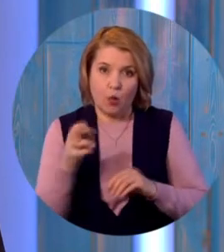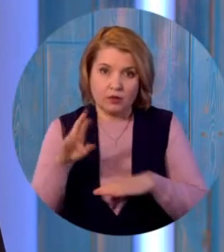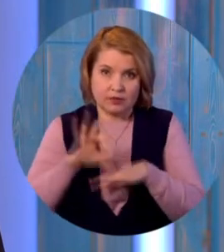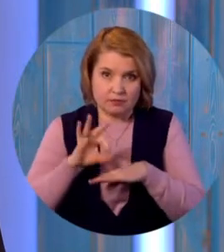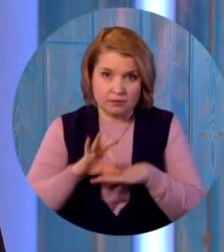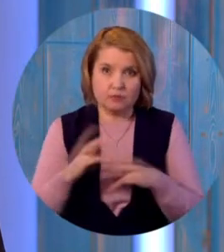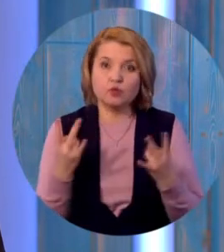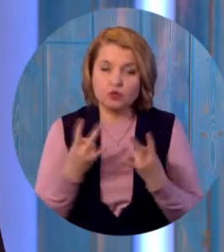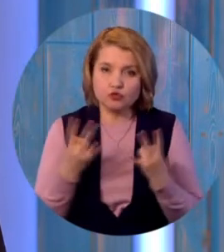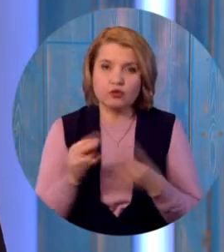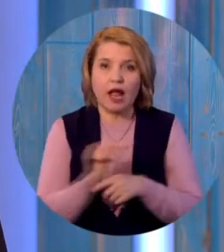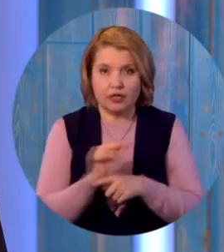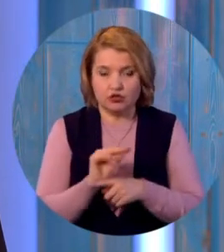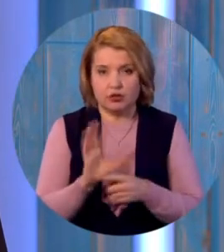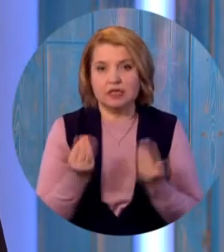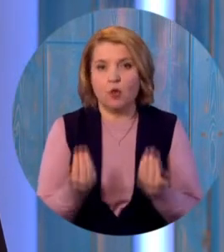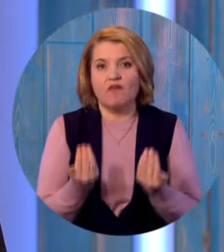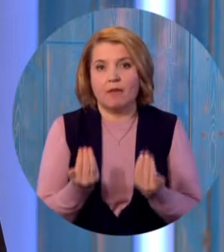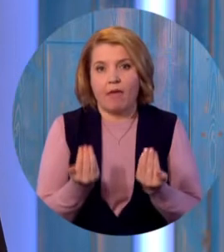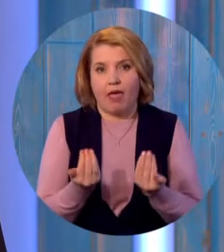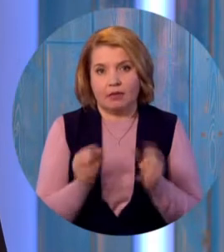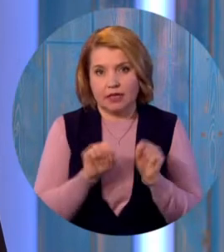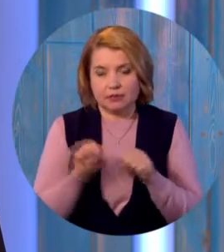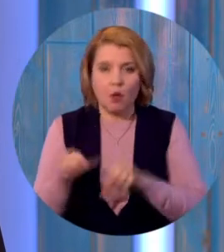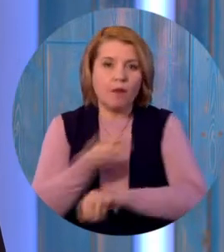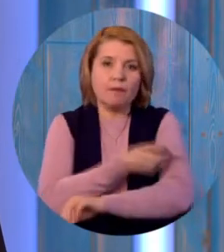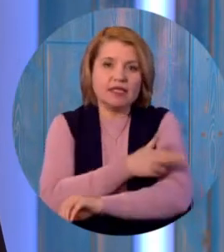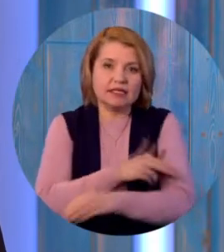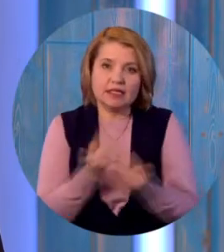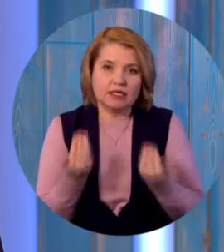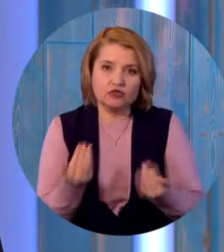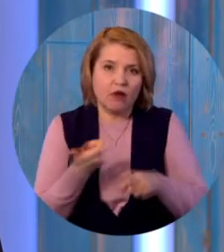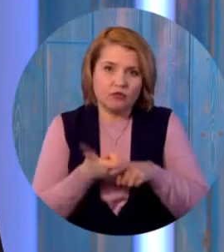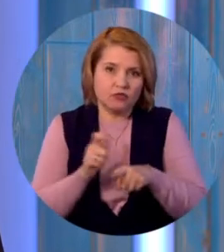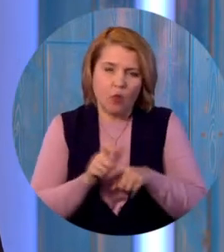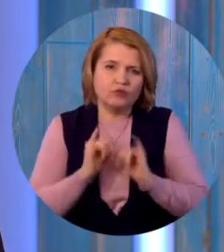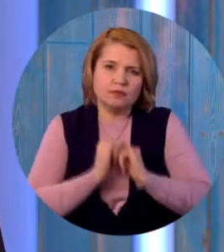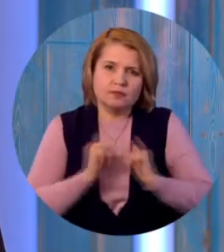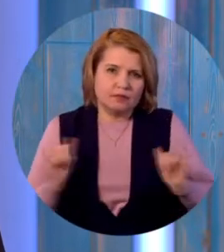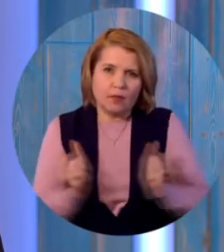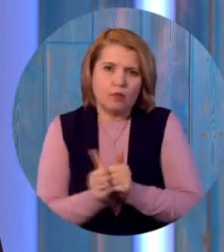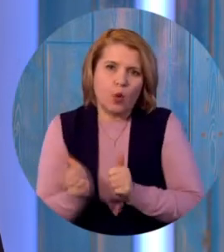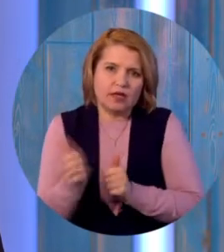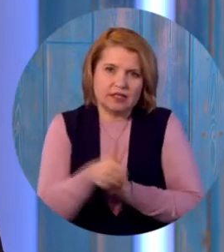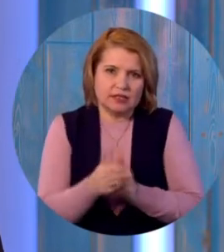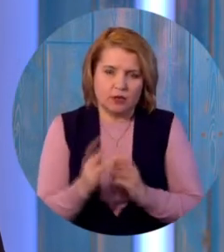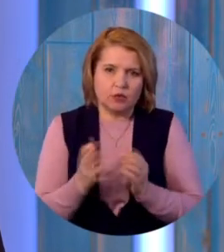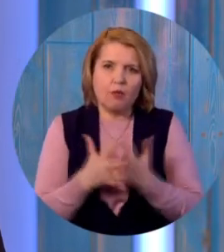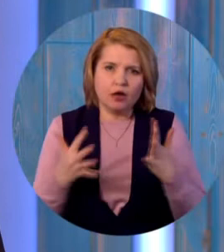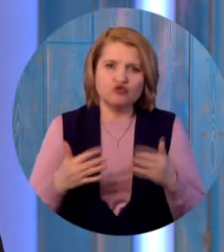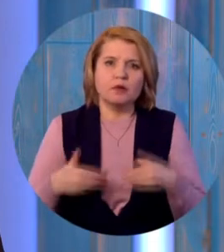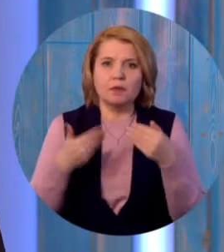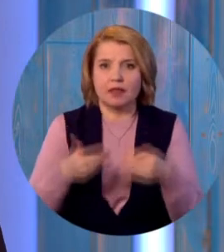помощью современных методов. А медицина на месте не стоит. Она прогрессирует, можно сказать, с большими